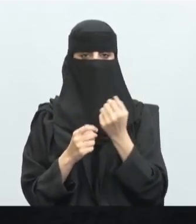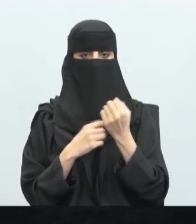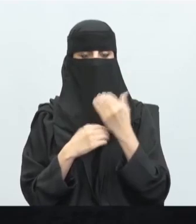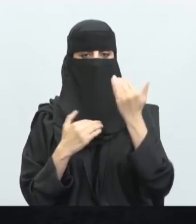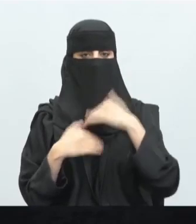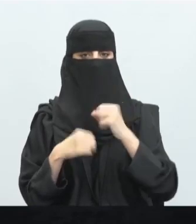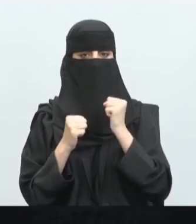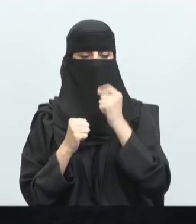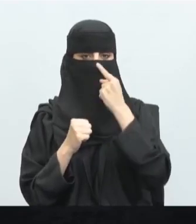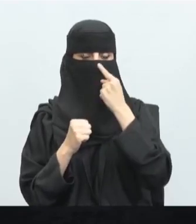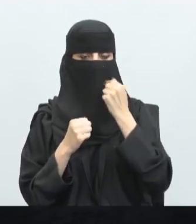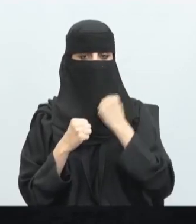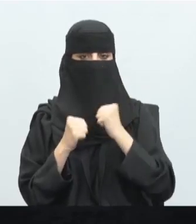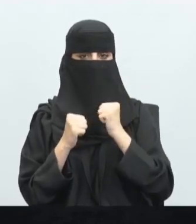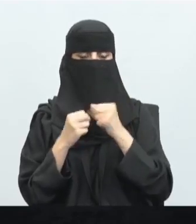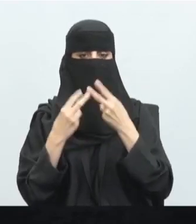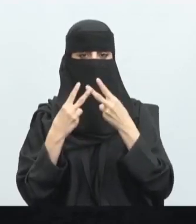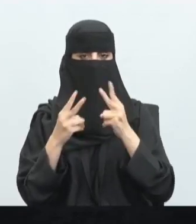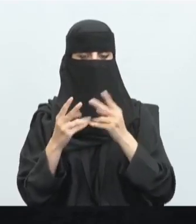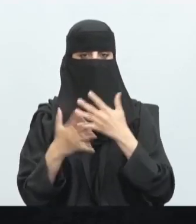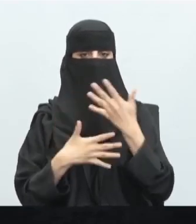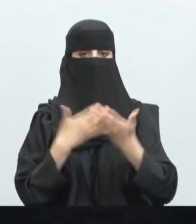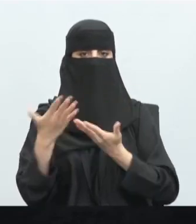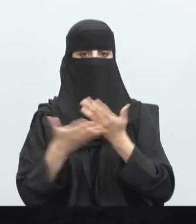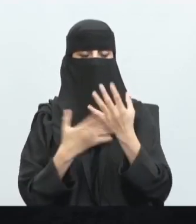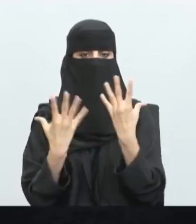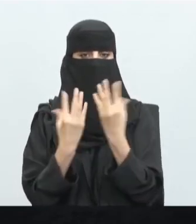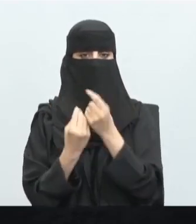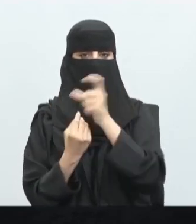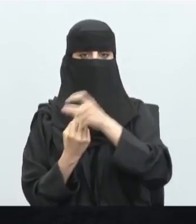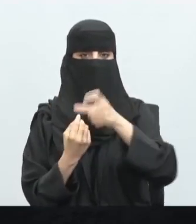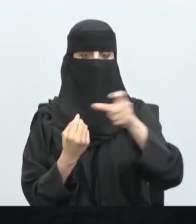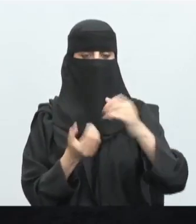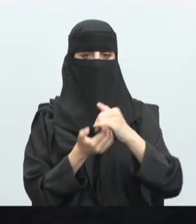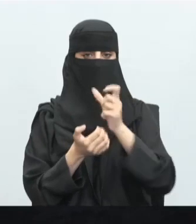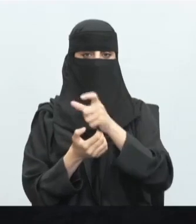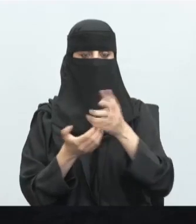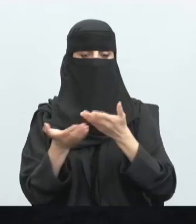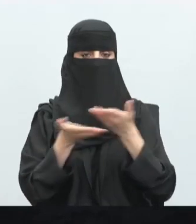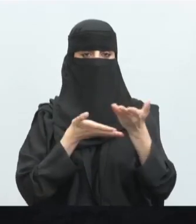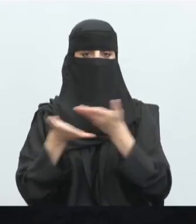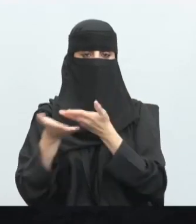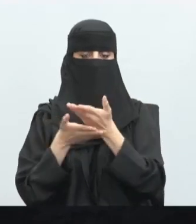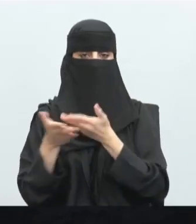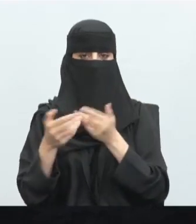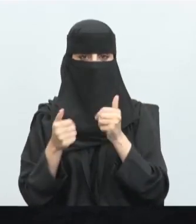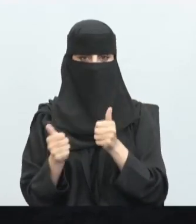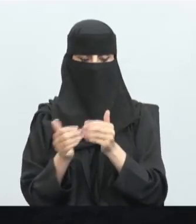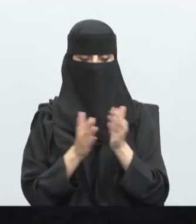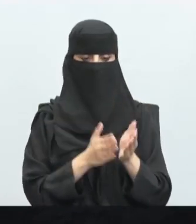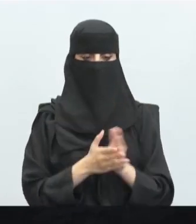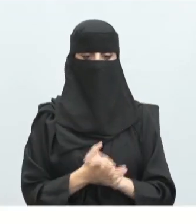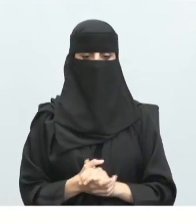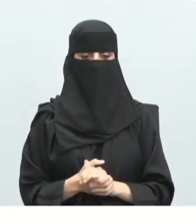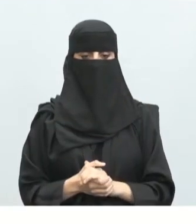ايضا توزيع النظر والتفاعل مع احسنتم والتفاعل مع قراءه او القاء